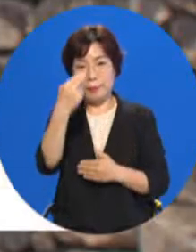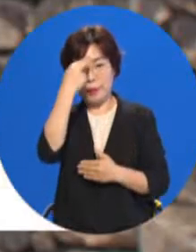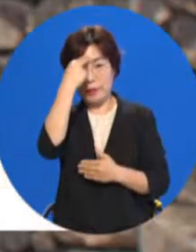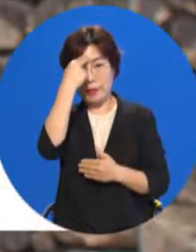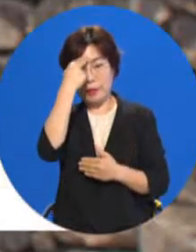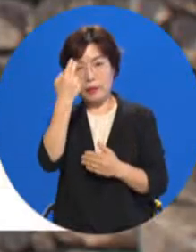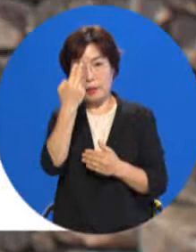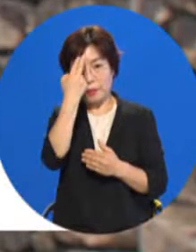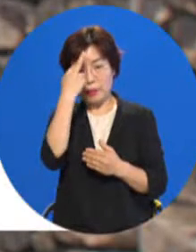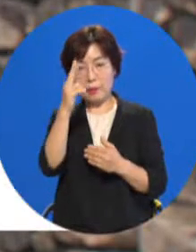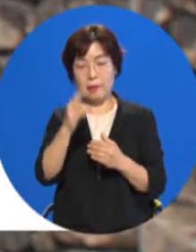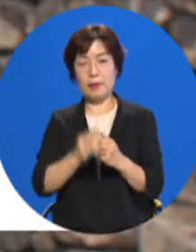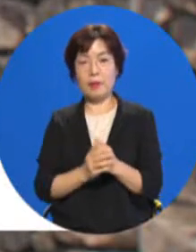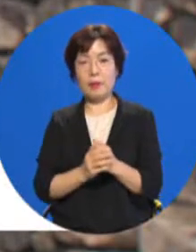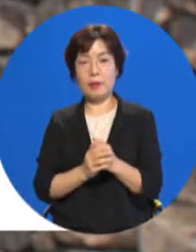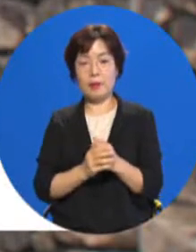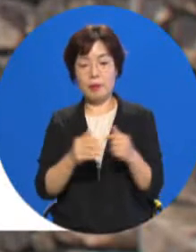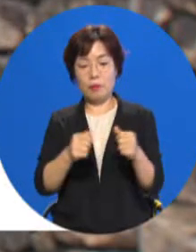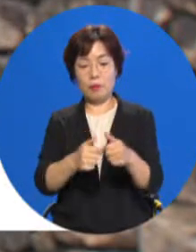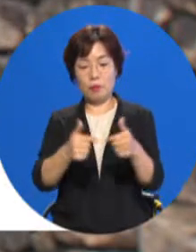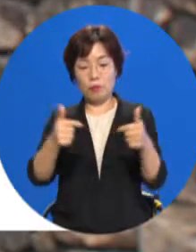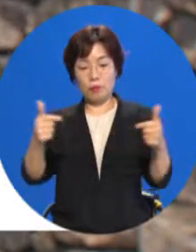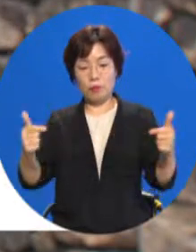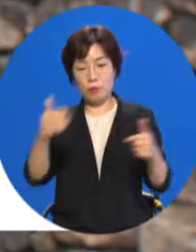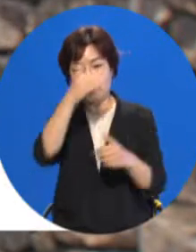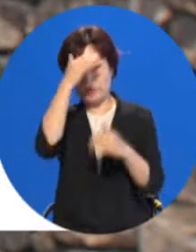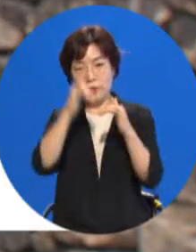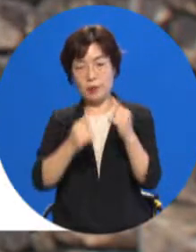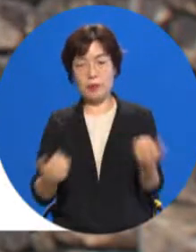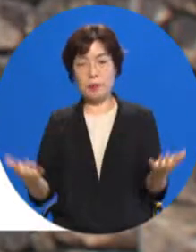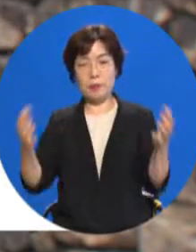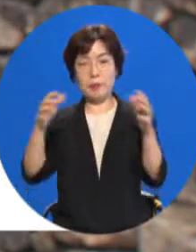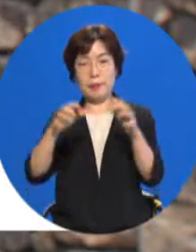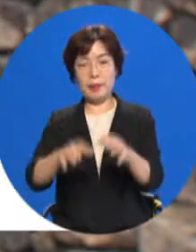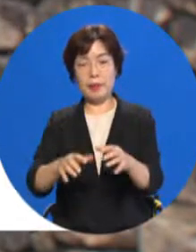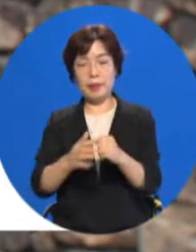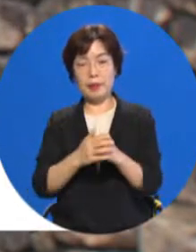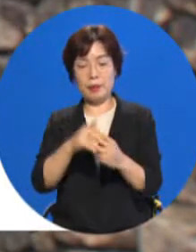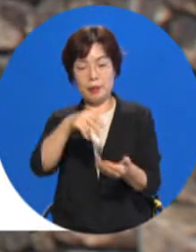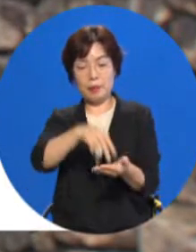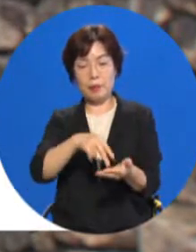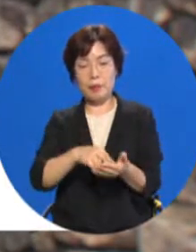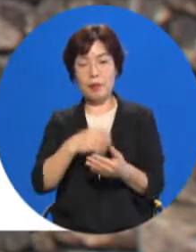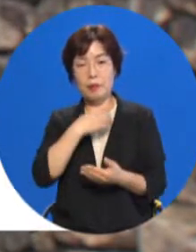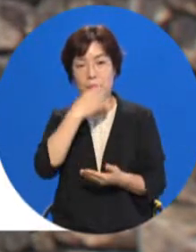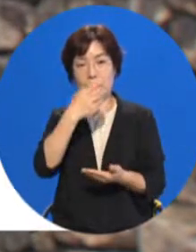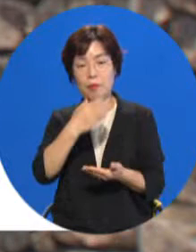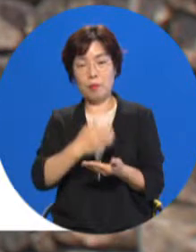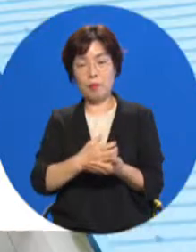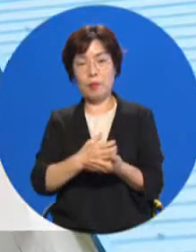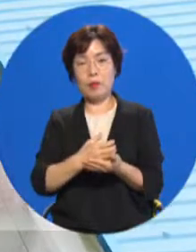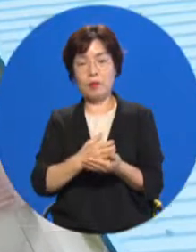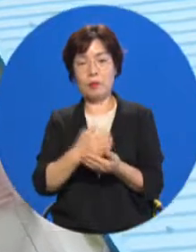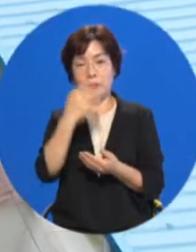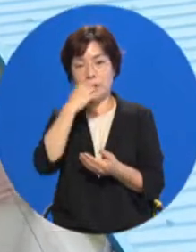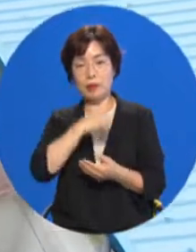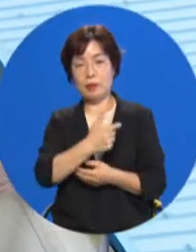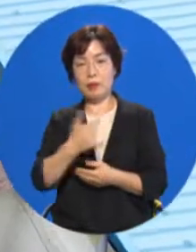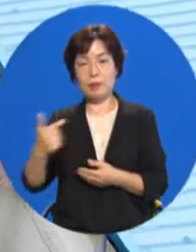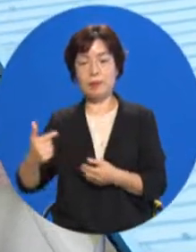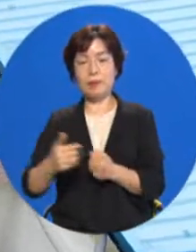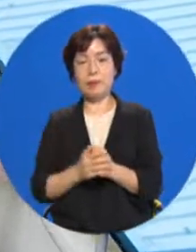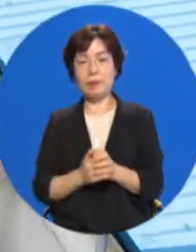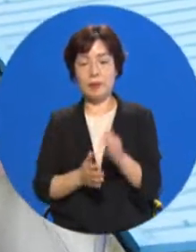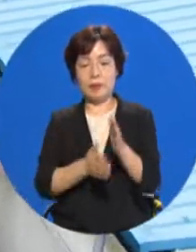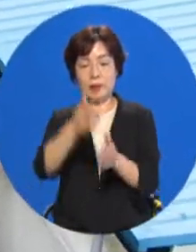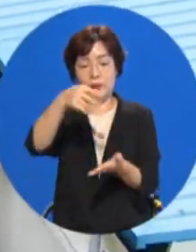때잖아요. 그러다 보니까 그런지 점점 많이 오시는 분들이 많아서 저희들이 굉장히 보람을 느끼고 있습니다. 이에 따라